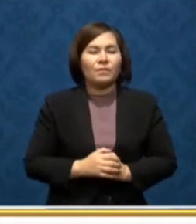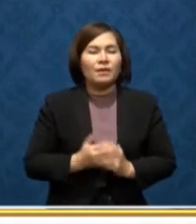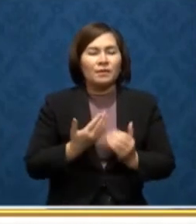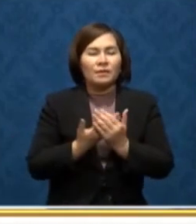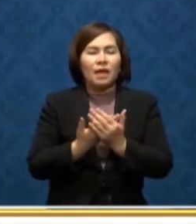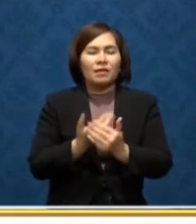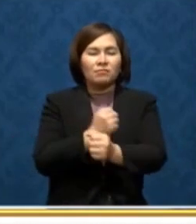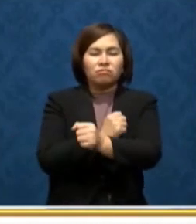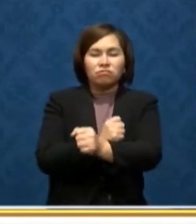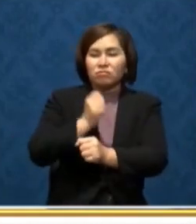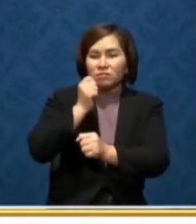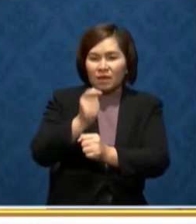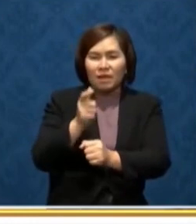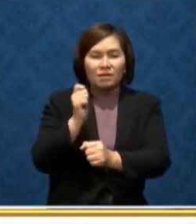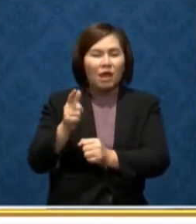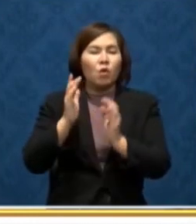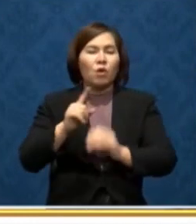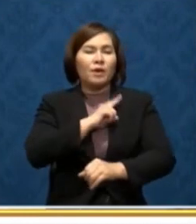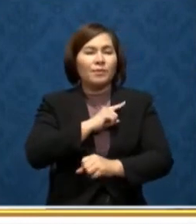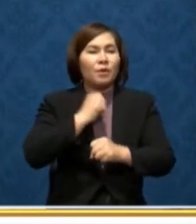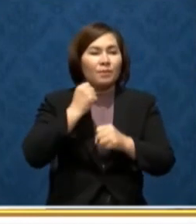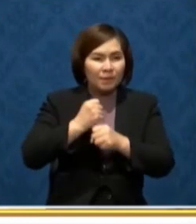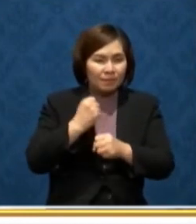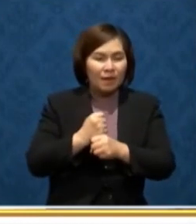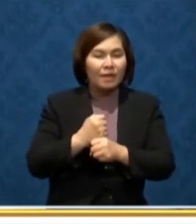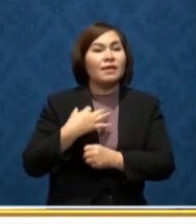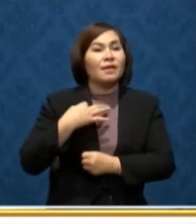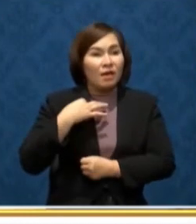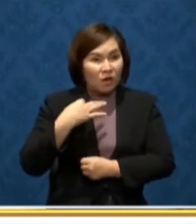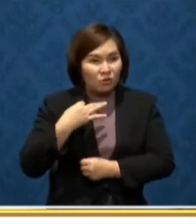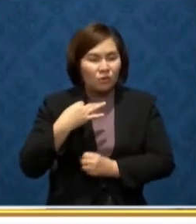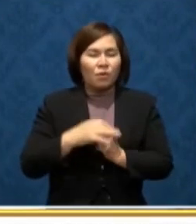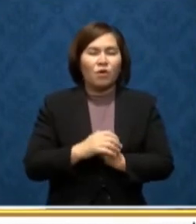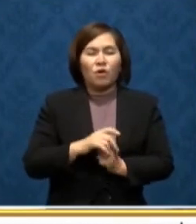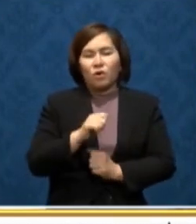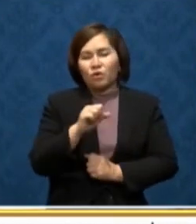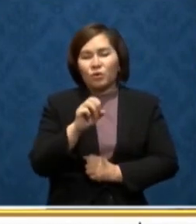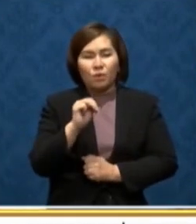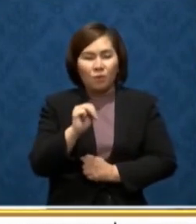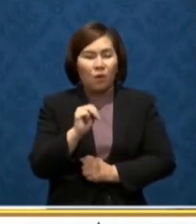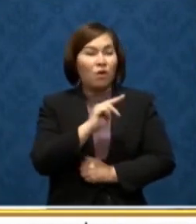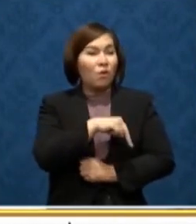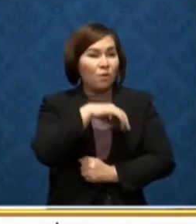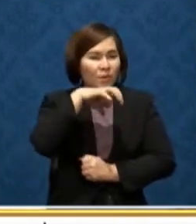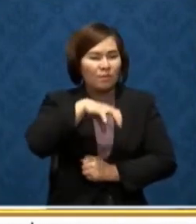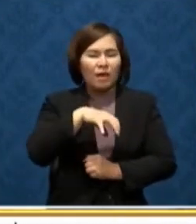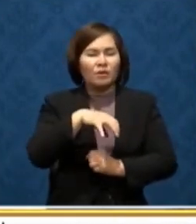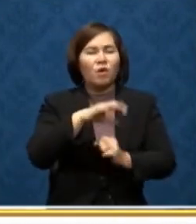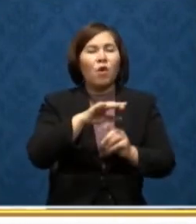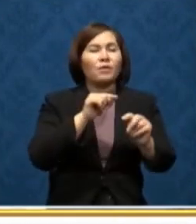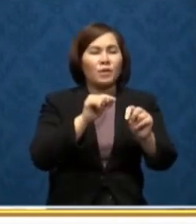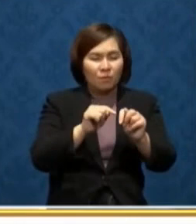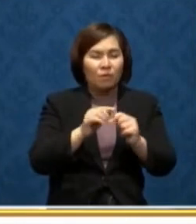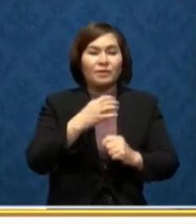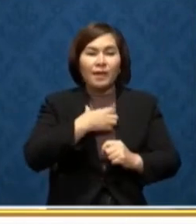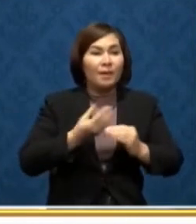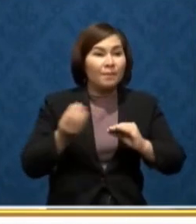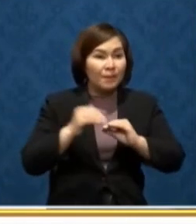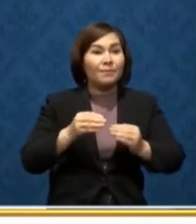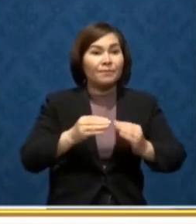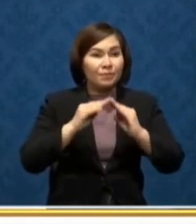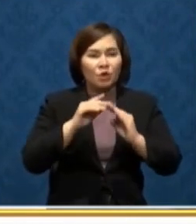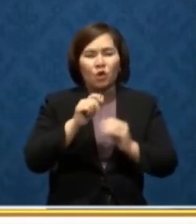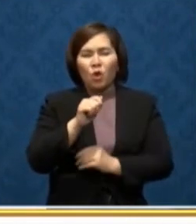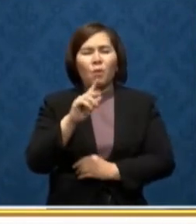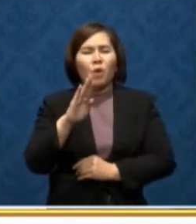จนเงินตอบแทนให้กับเจานาที่อ.ส.ม. ให้กับร.ภ.ทุกแข่งและขอให้ก่อตั้งร.ภ.ส.ต.ในพื้ที่